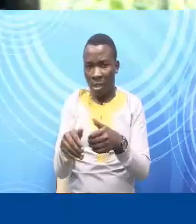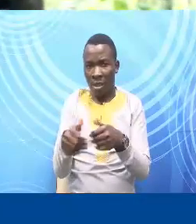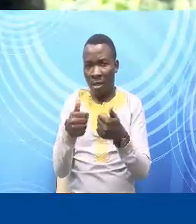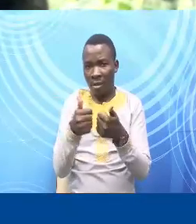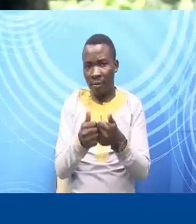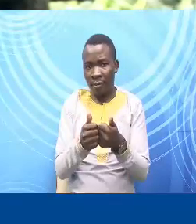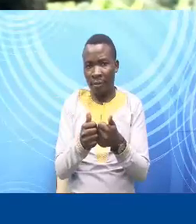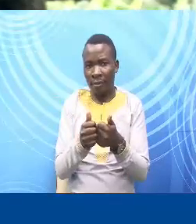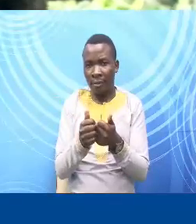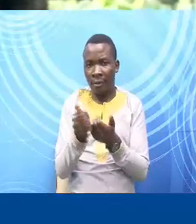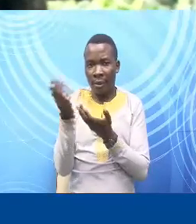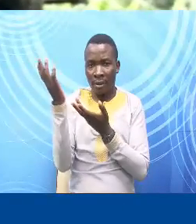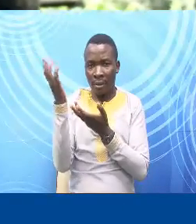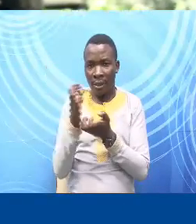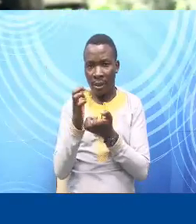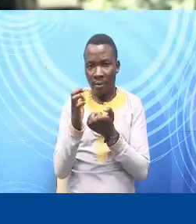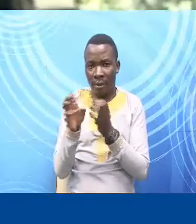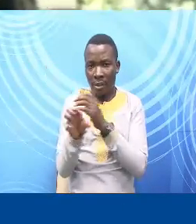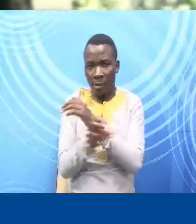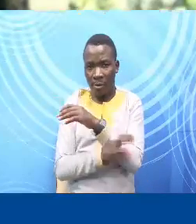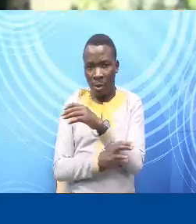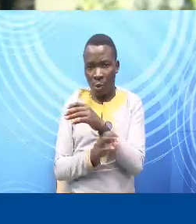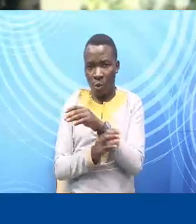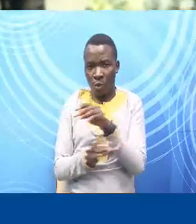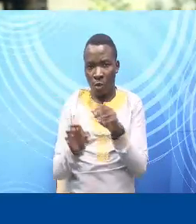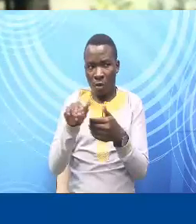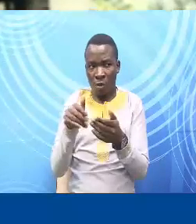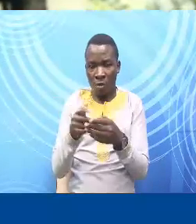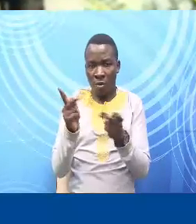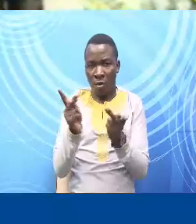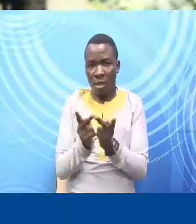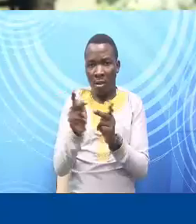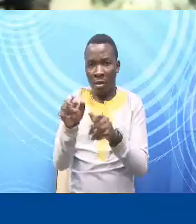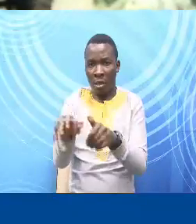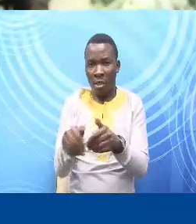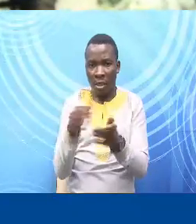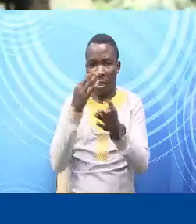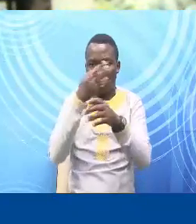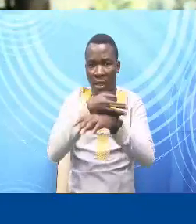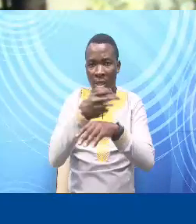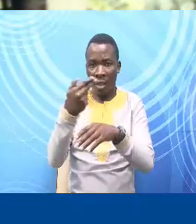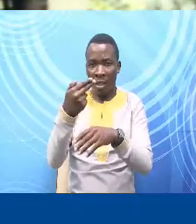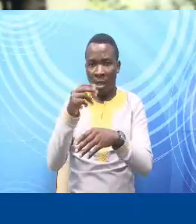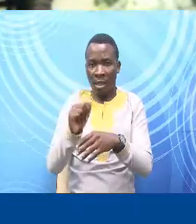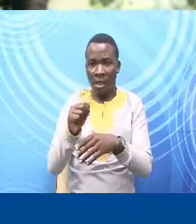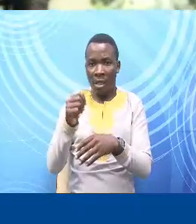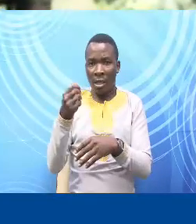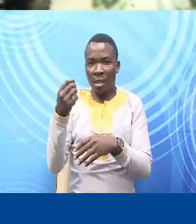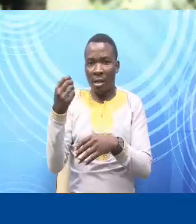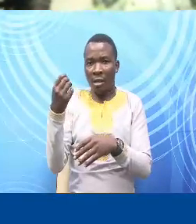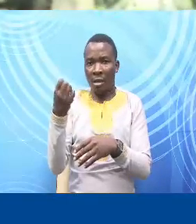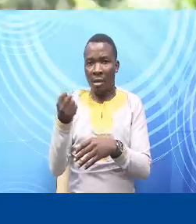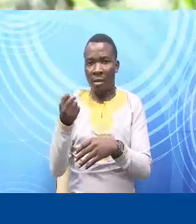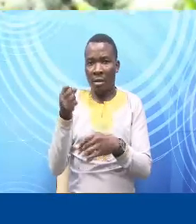Turateganya yuko mu gihugu hose ubuso buzahingwa buzaba burenze hektari